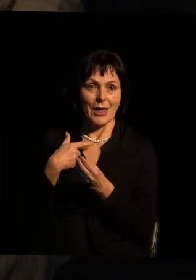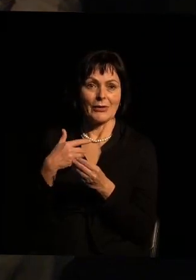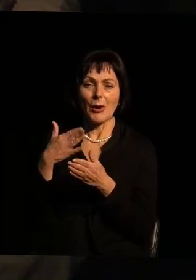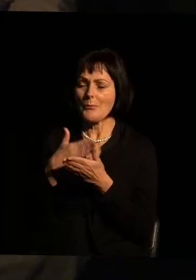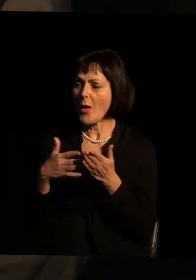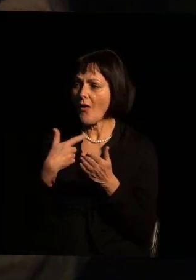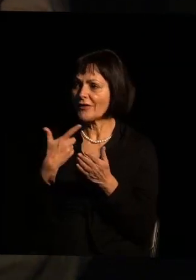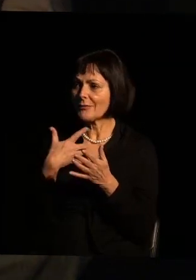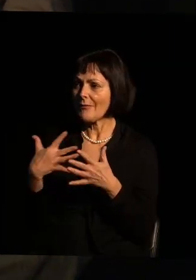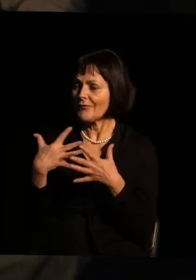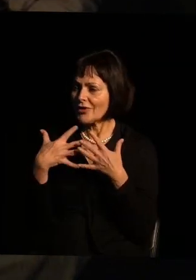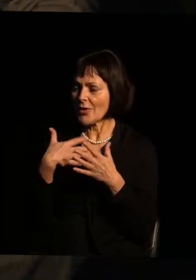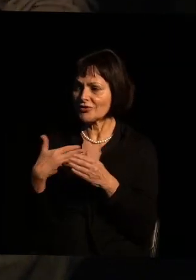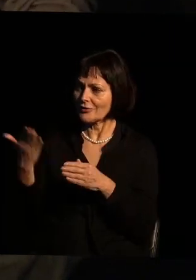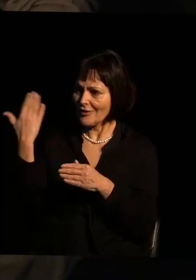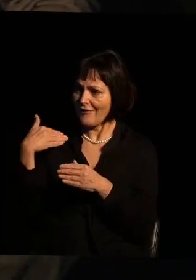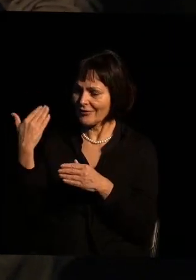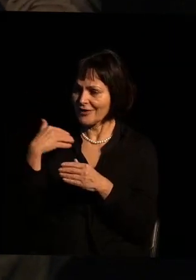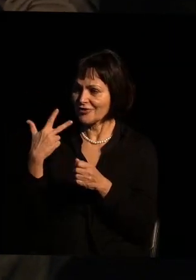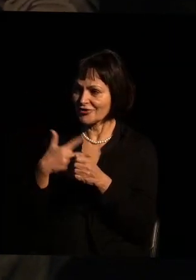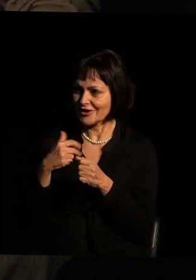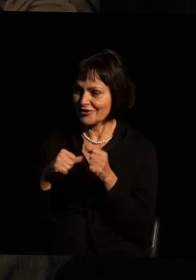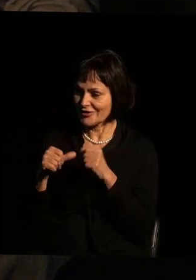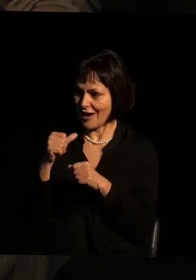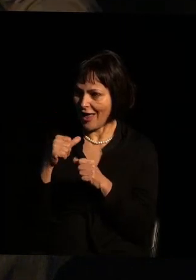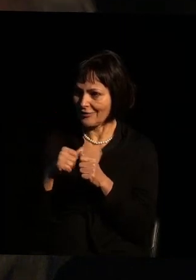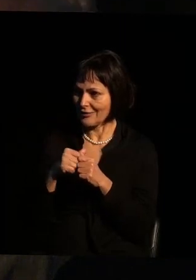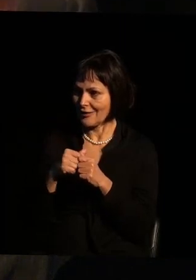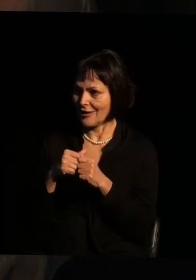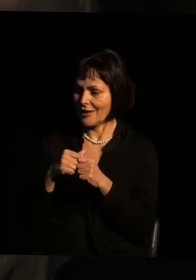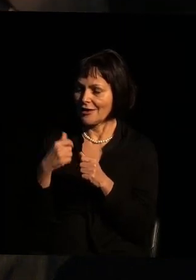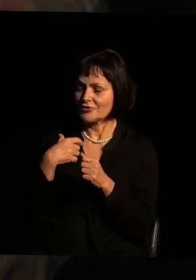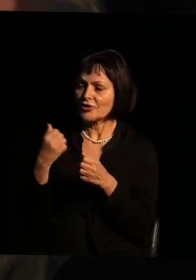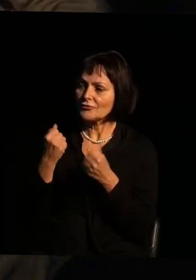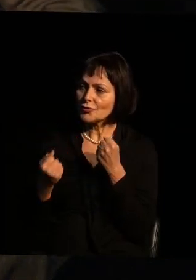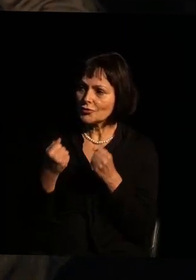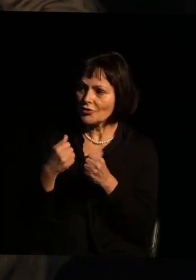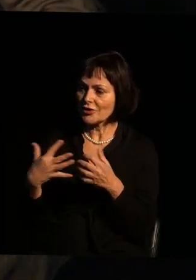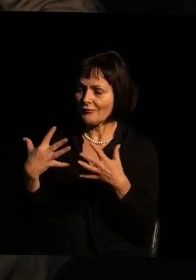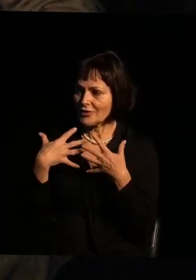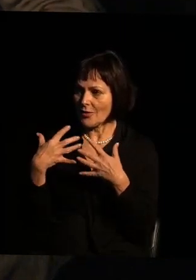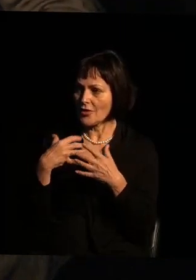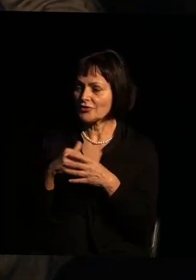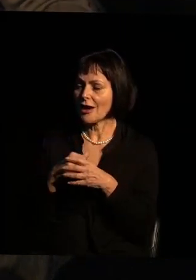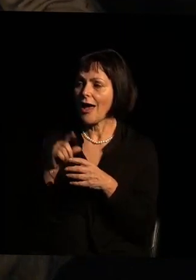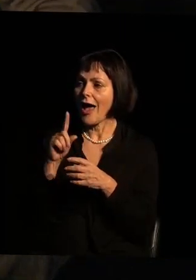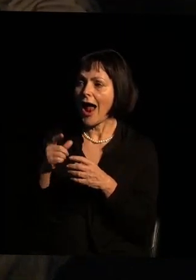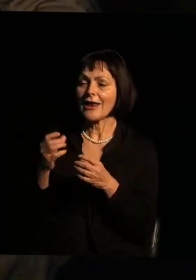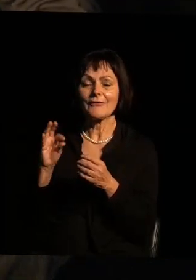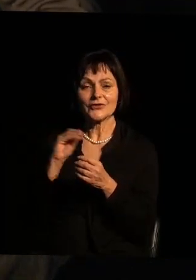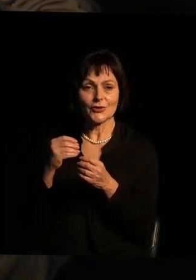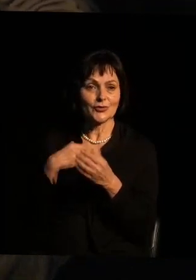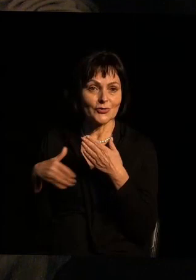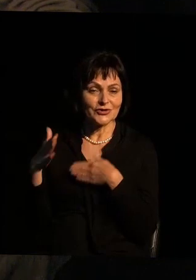połowy nie mam tej wydolności, co miałem ileś tam 30 lat temu, czy coś, czy to w trudnościach, czy wydolności takiej fizycznej, ale wciąż mnie